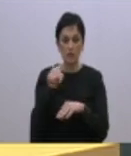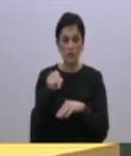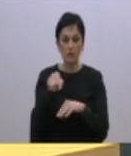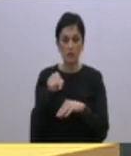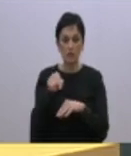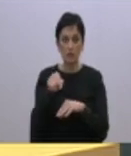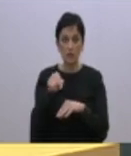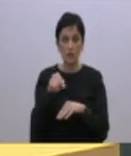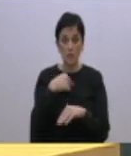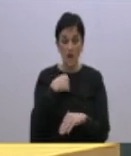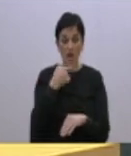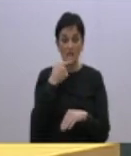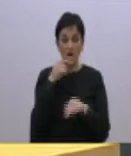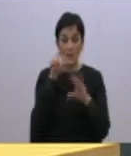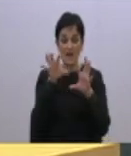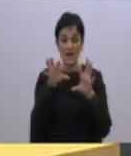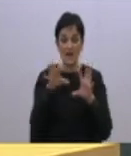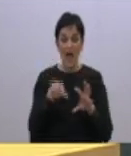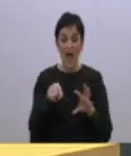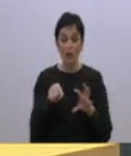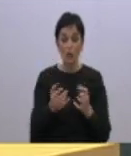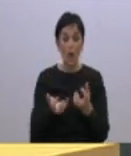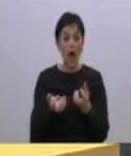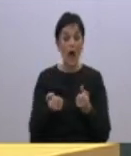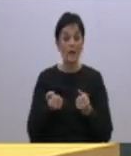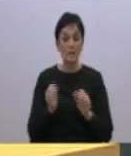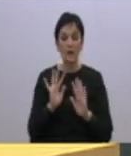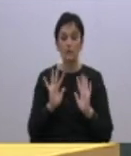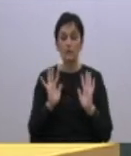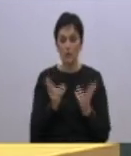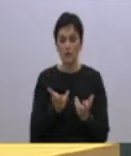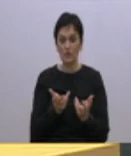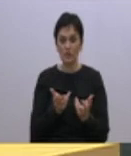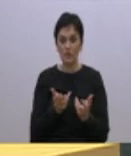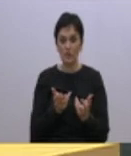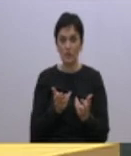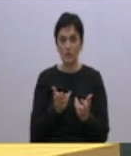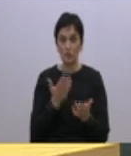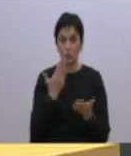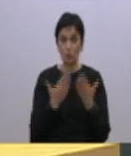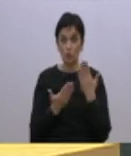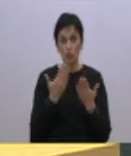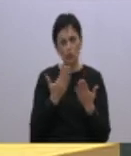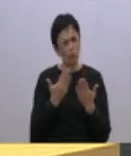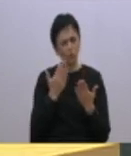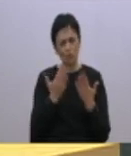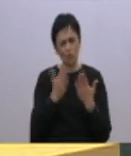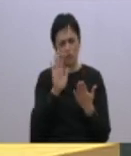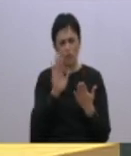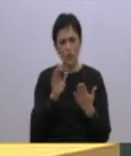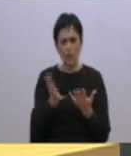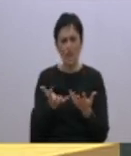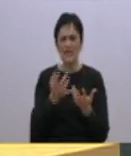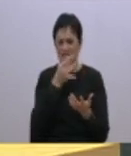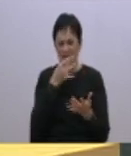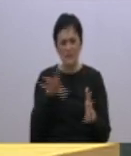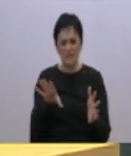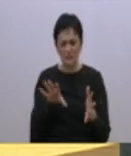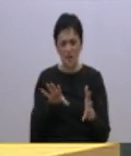აქვე ვამბობ ამ კანონის არ მიღების შემთხვევაში, თუ მისი მიღების შემთხვევაში, ნებისმიერ